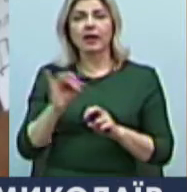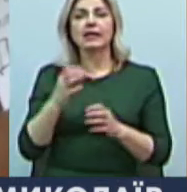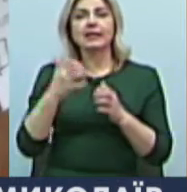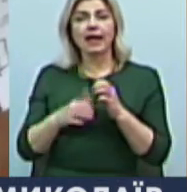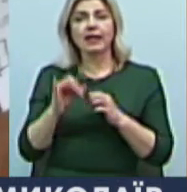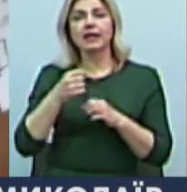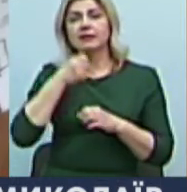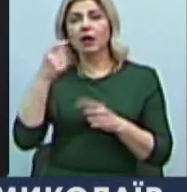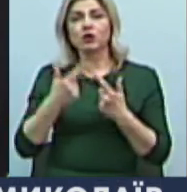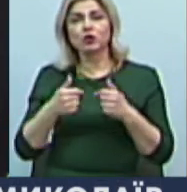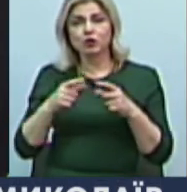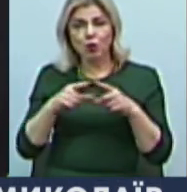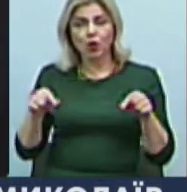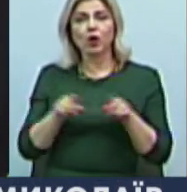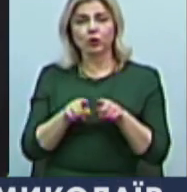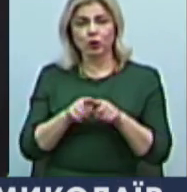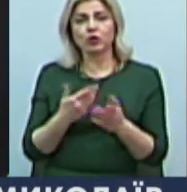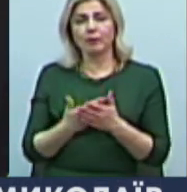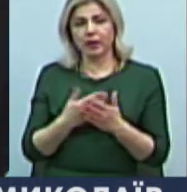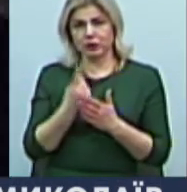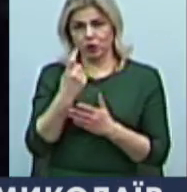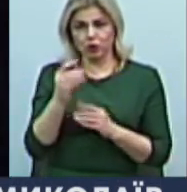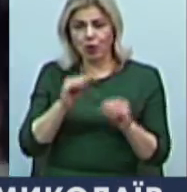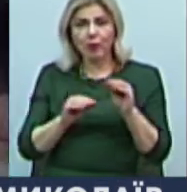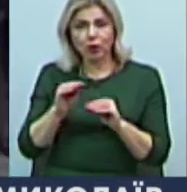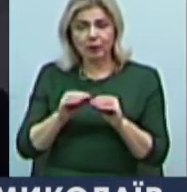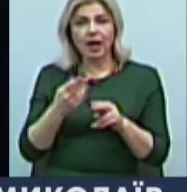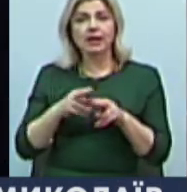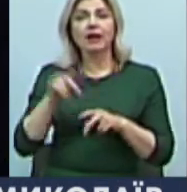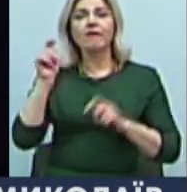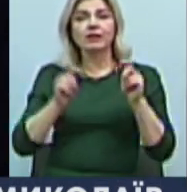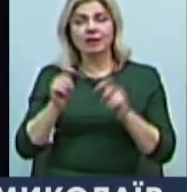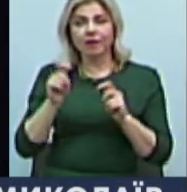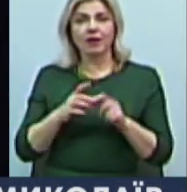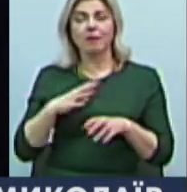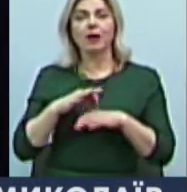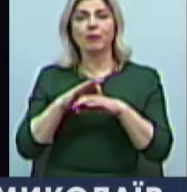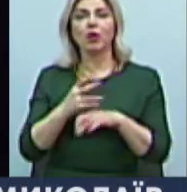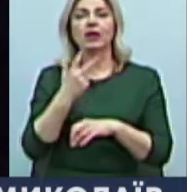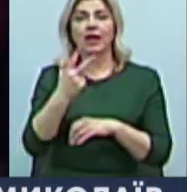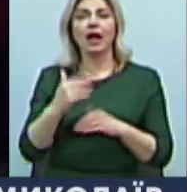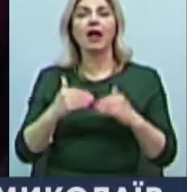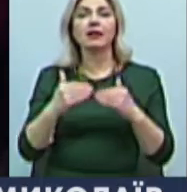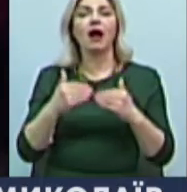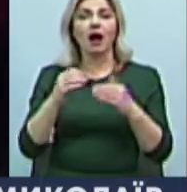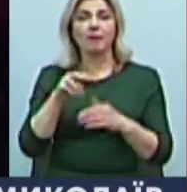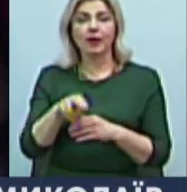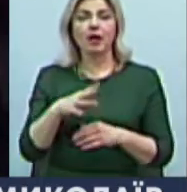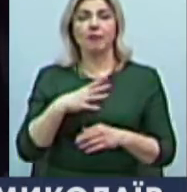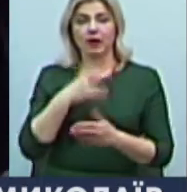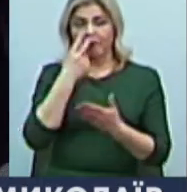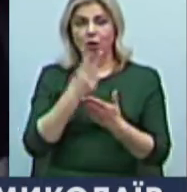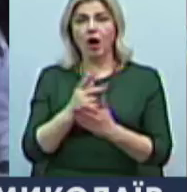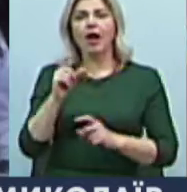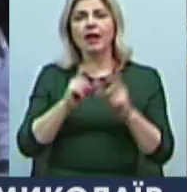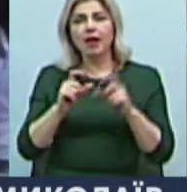старшій школі десь близько 100 теж дослідів і поробок. Фестиваль «Стрім-57» проходив 3 етапи. В актовій залі представляли досліди з